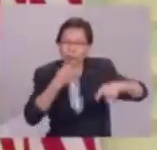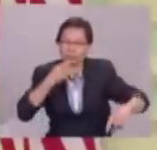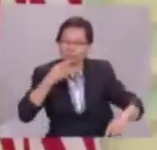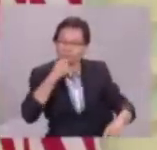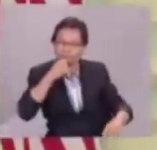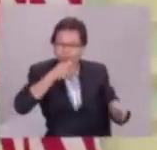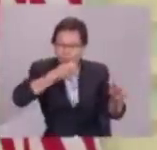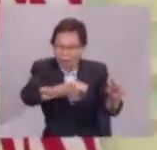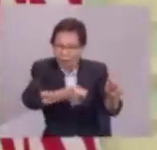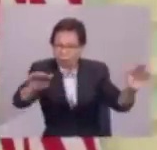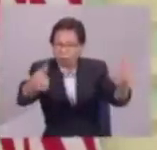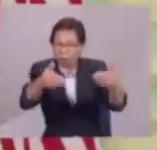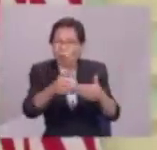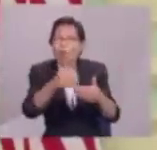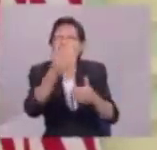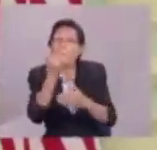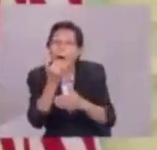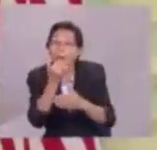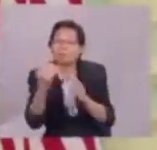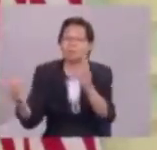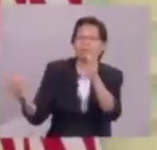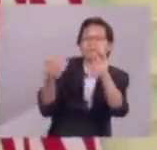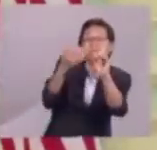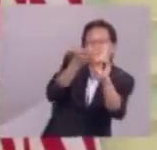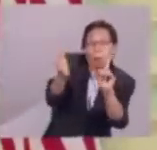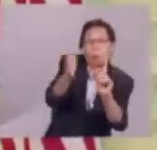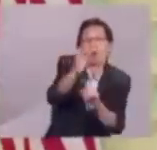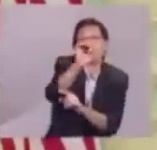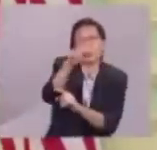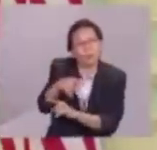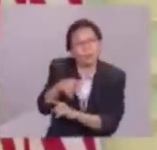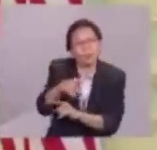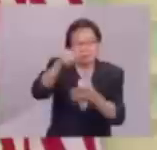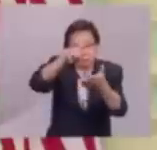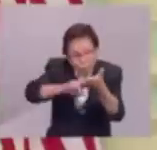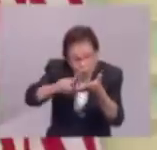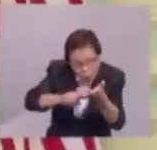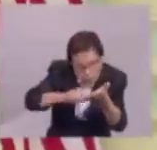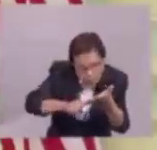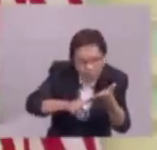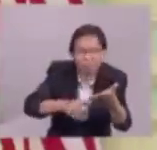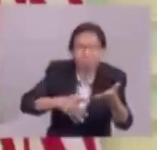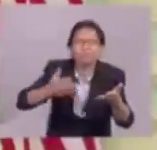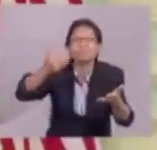atas kesalahan melanggar SOP. Pemeriksaan juga mendapati